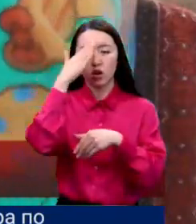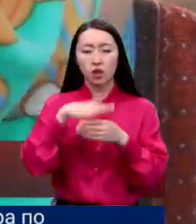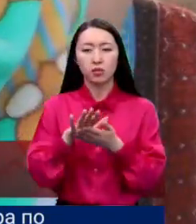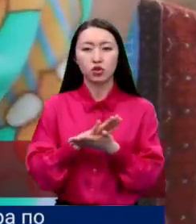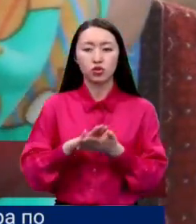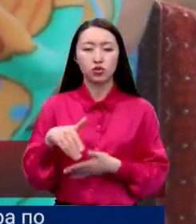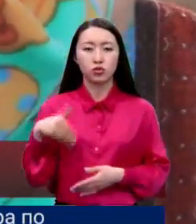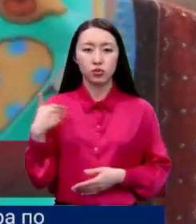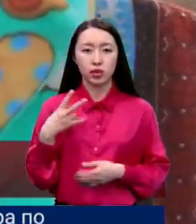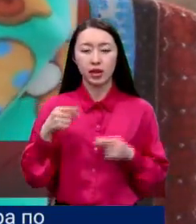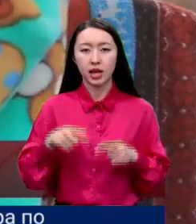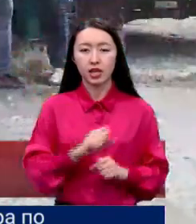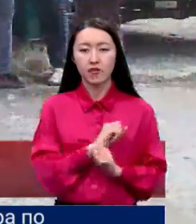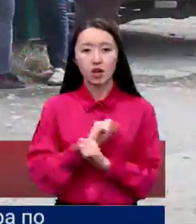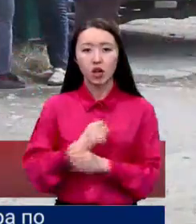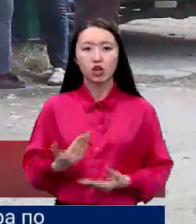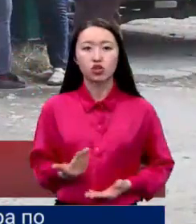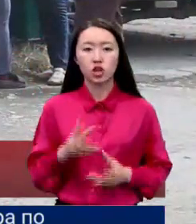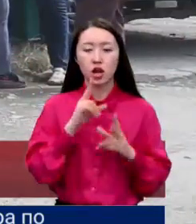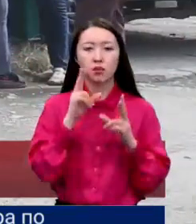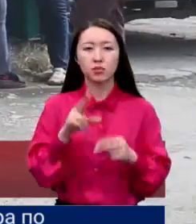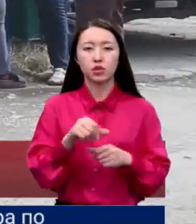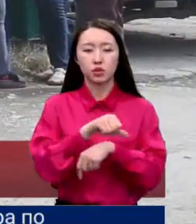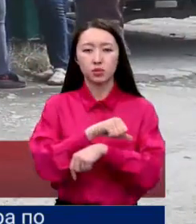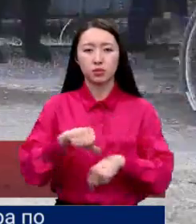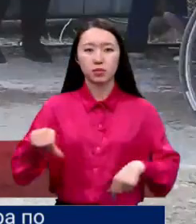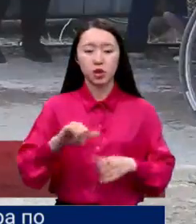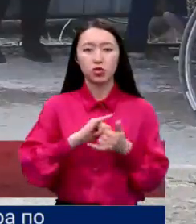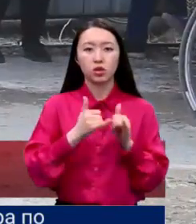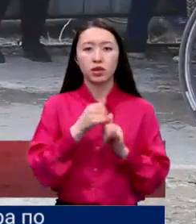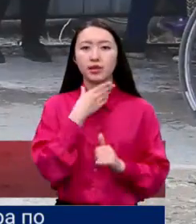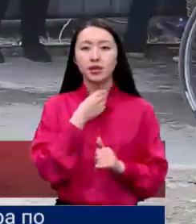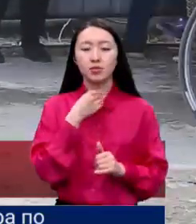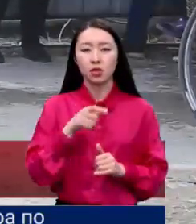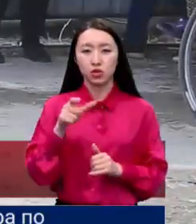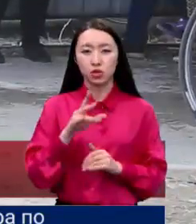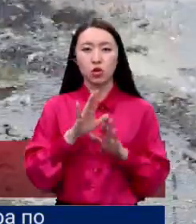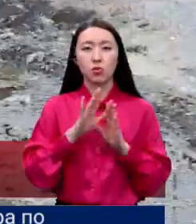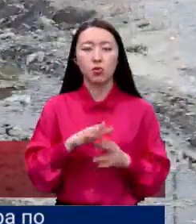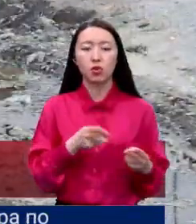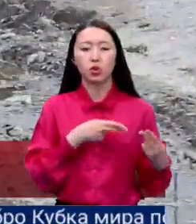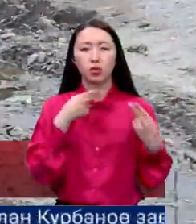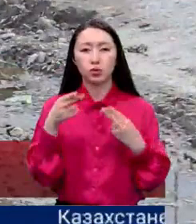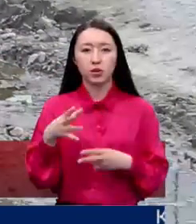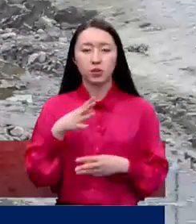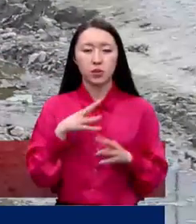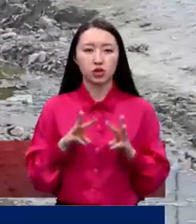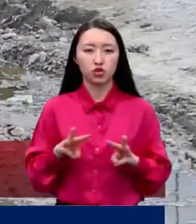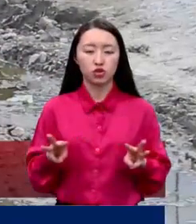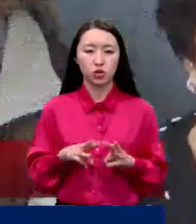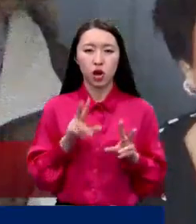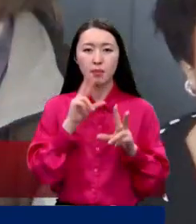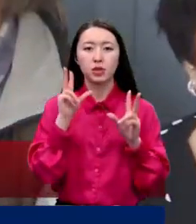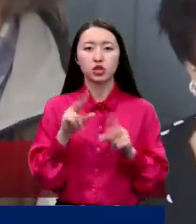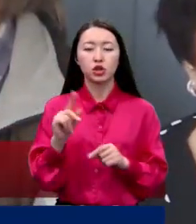привели. На этих выходных жители пообещали перекрыть трассу Усть-Каменогорск-Семель. Только после этого к ним наконец-то приехали чиновники.